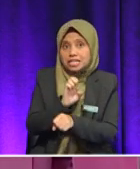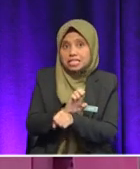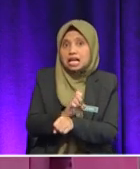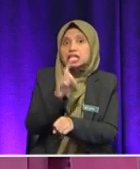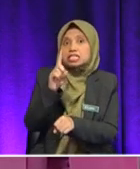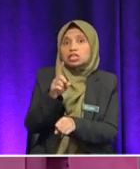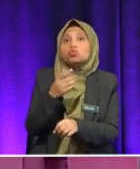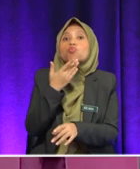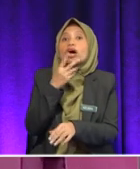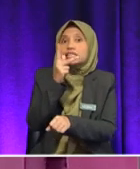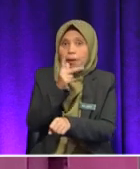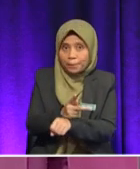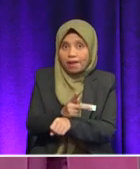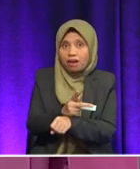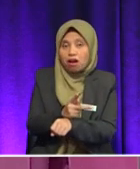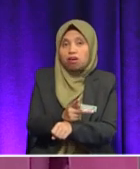terusnya